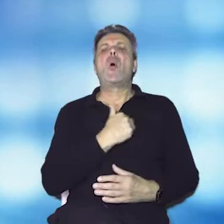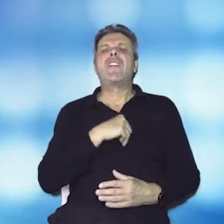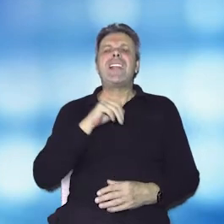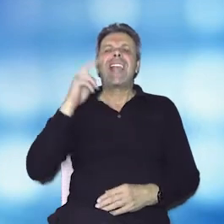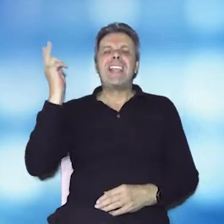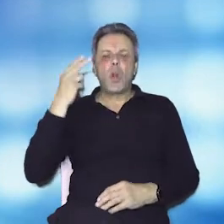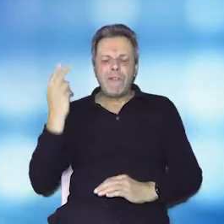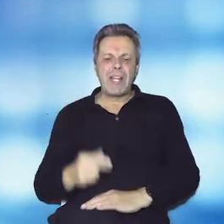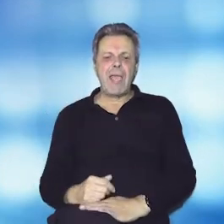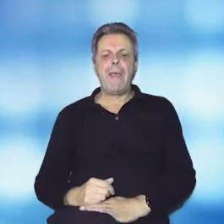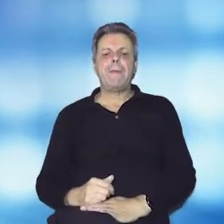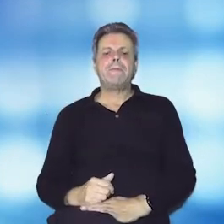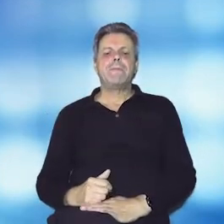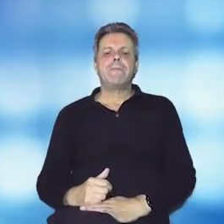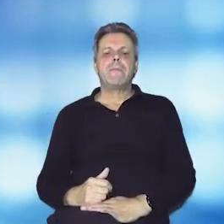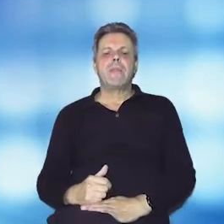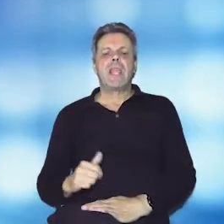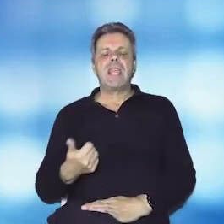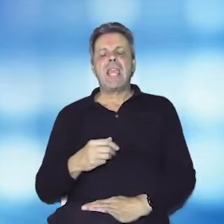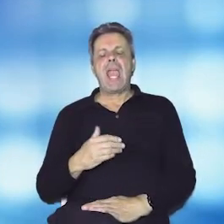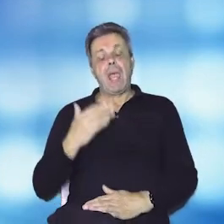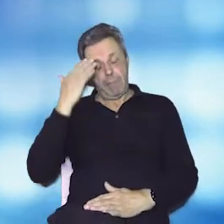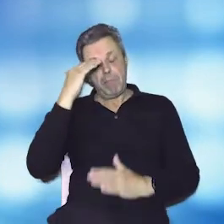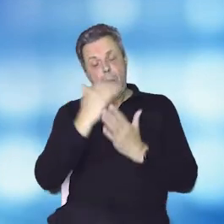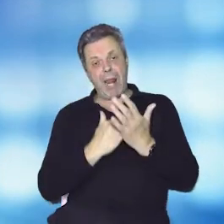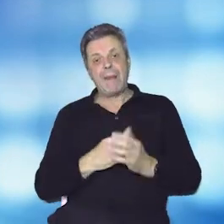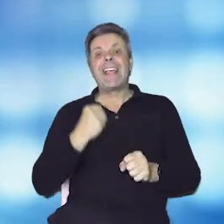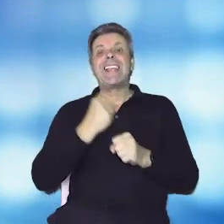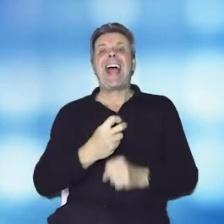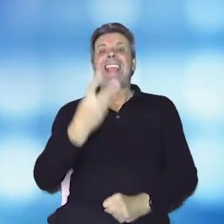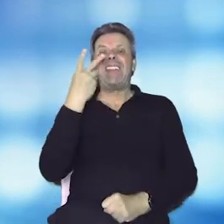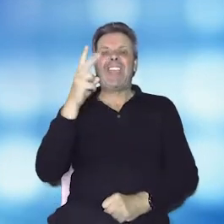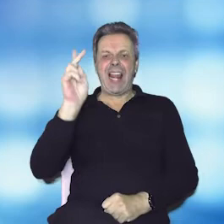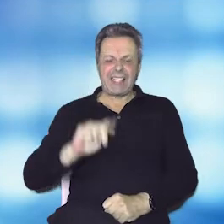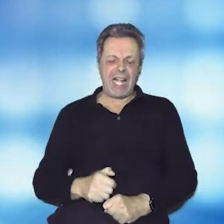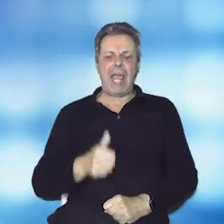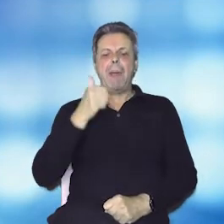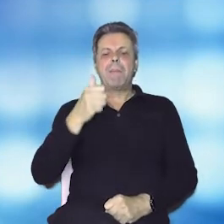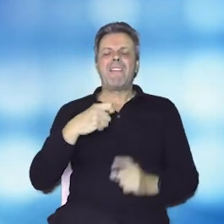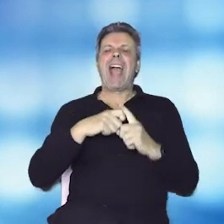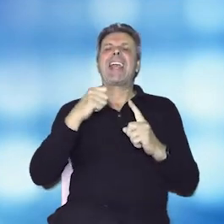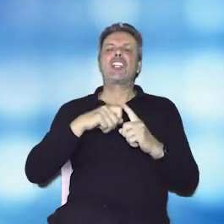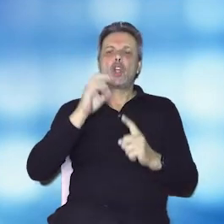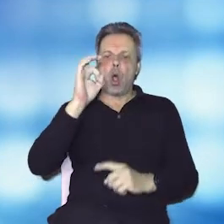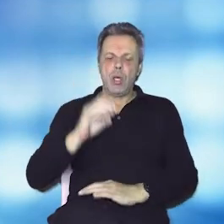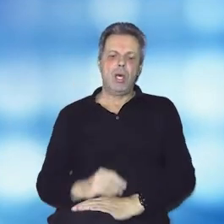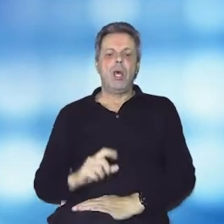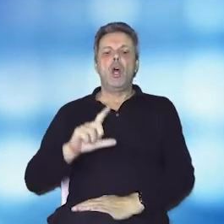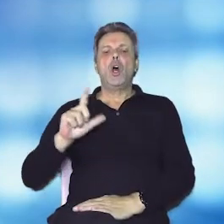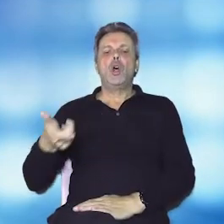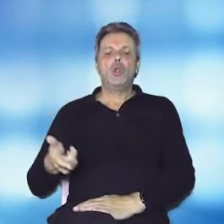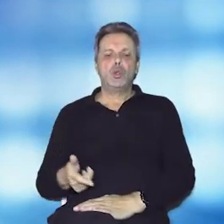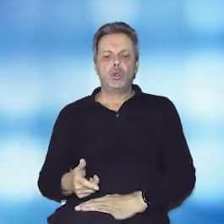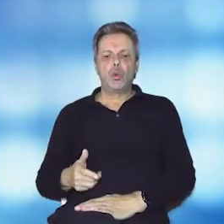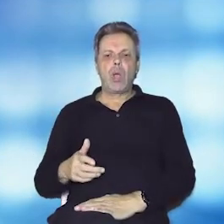Slovenije, je bilo plan da se grade dvije elektrane. Prva u Krškom, a druga